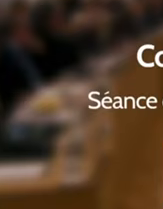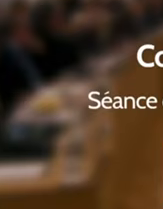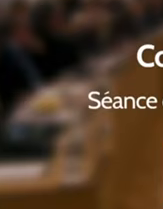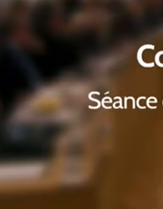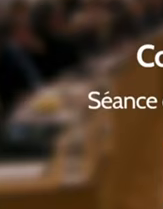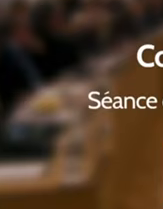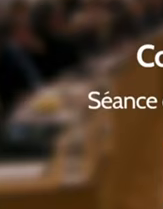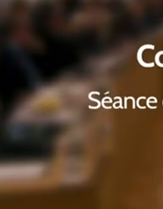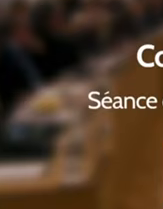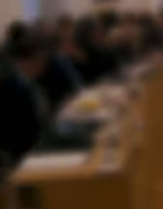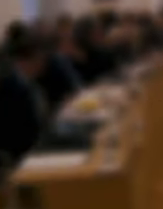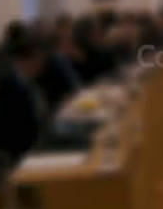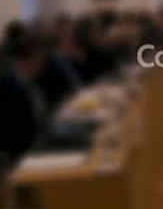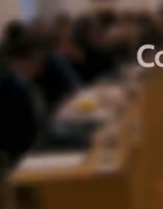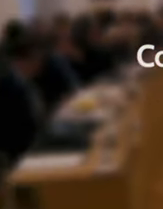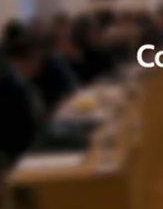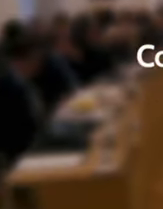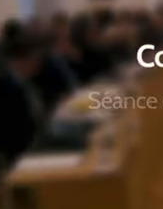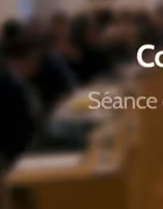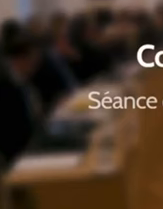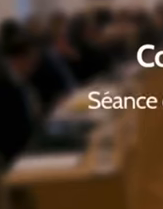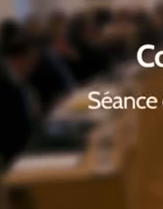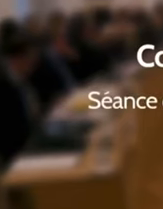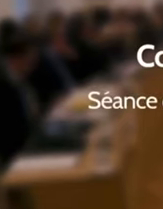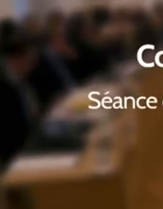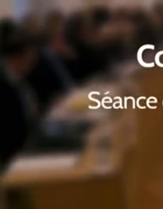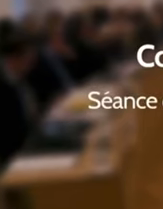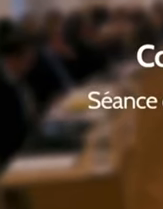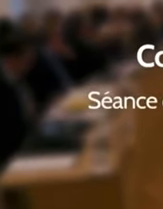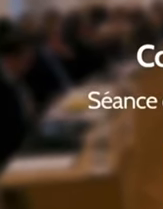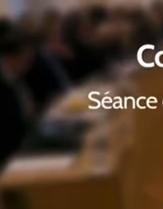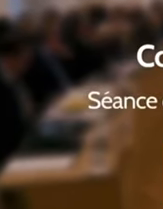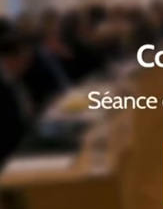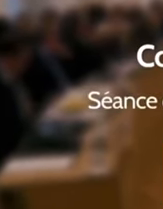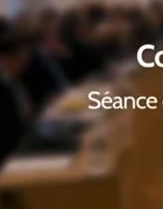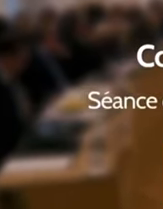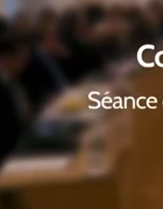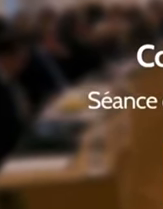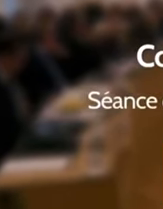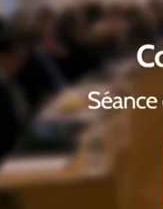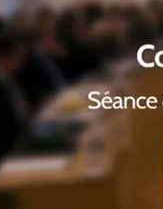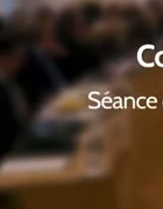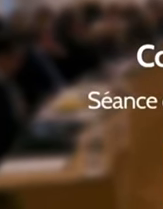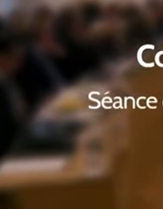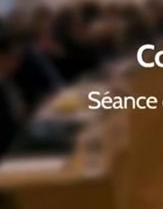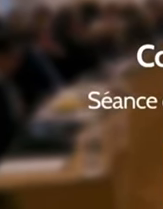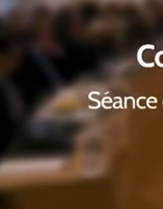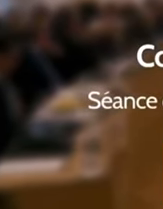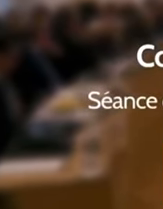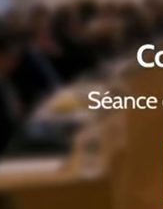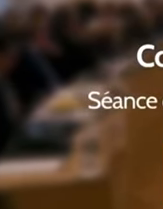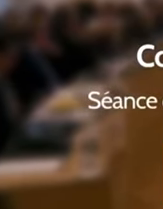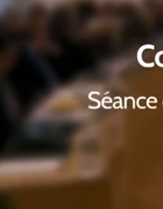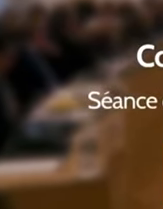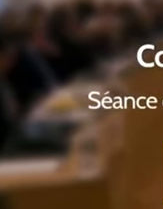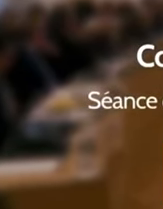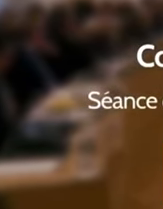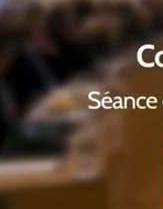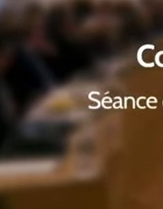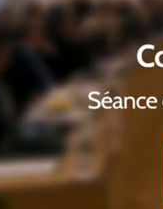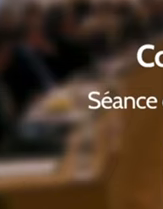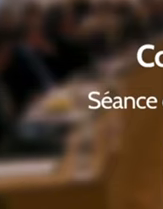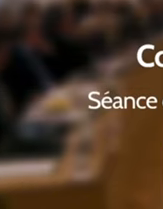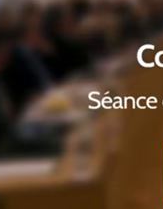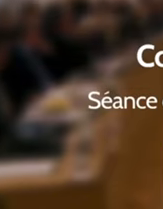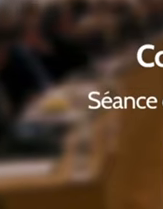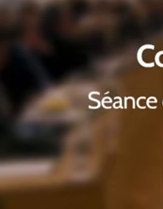de partage, l'enjeu de solidarité, car à l'inverse de l'accaparement, ce à quoi j'aspire, eh bien, c'est à mobiliser la sobriété, investir